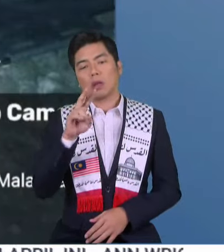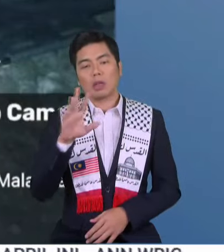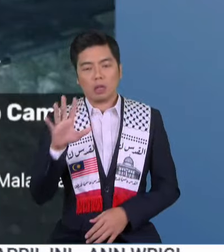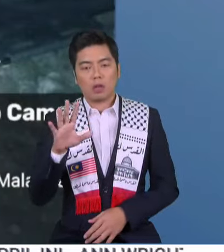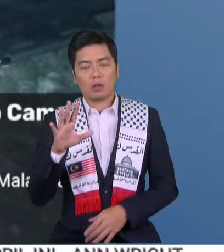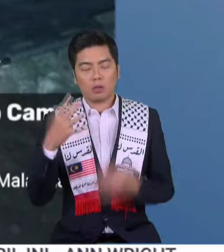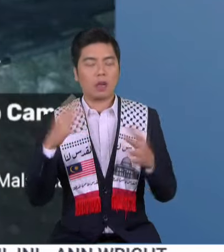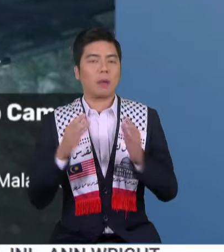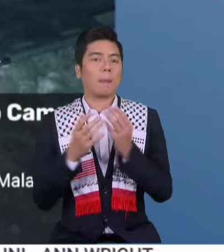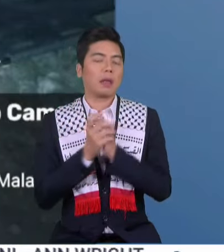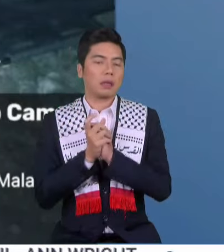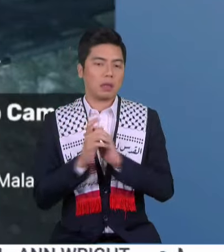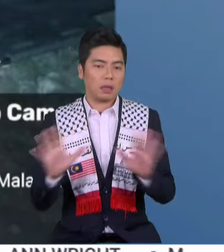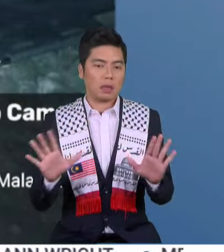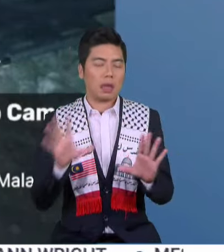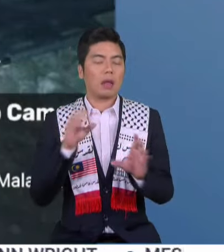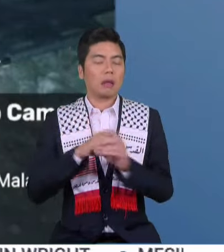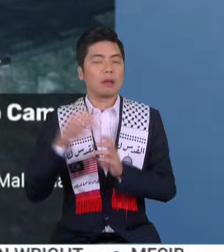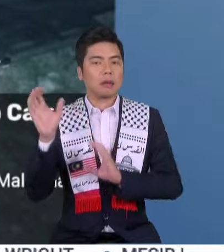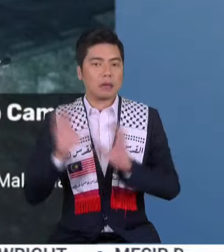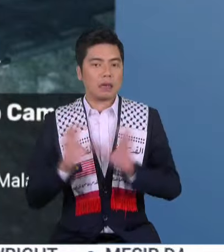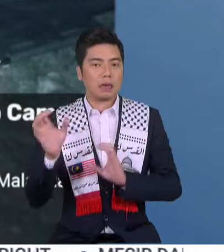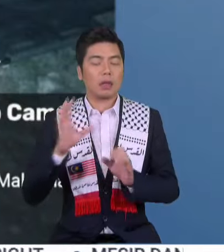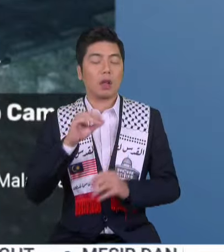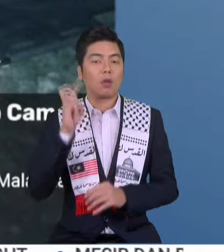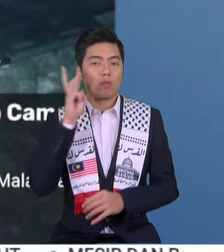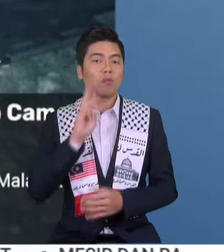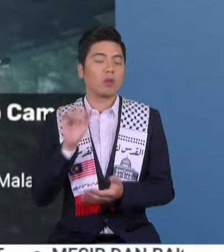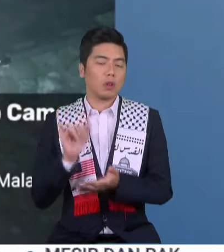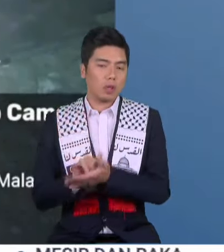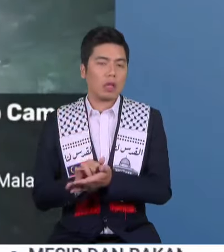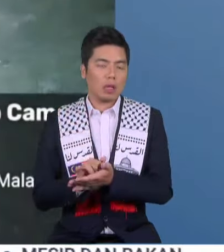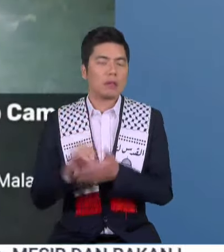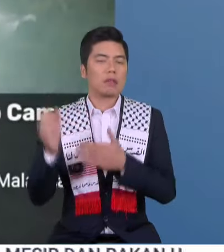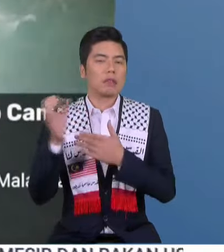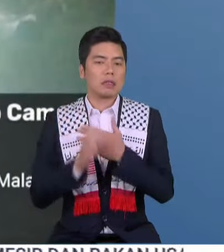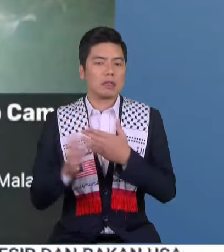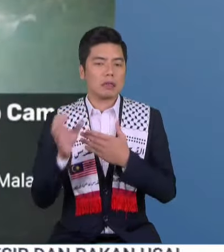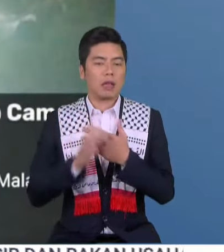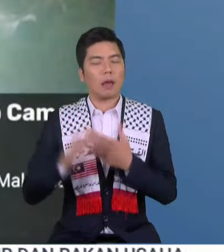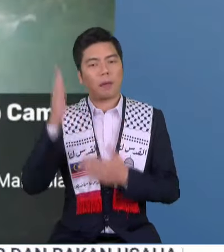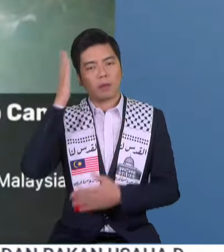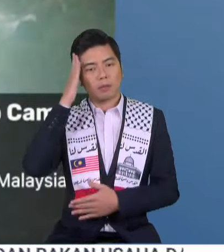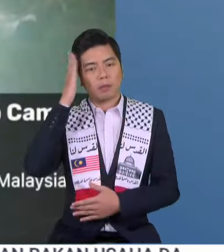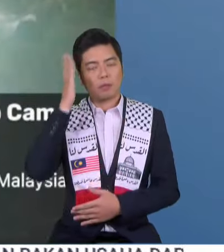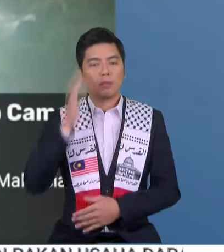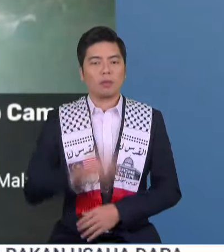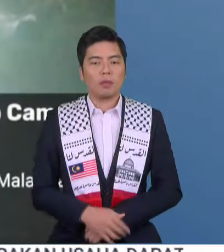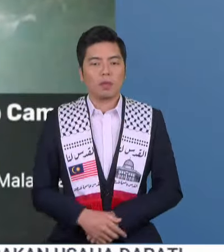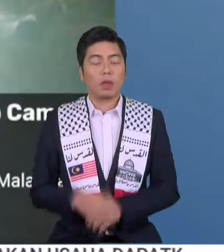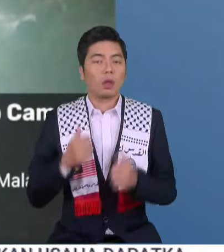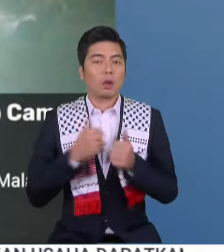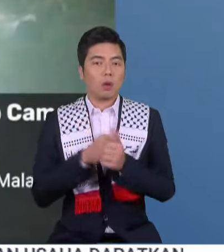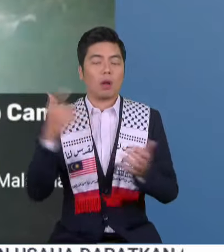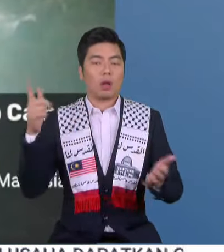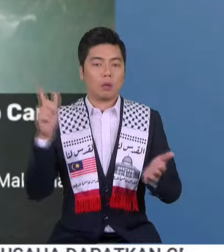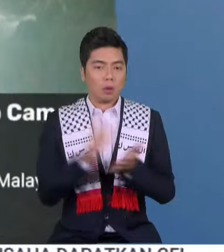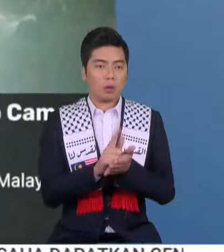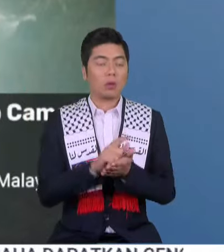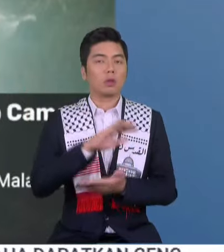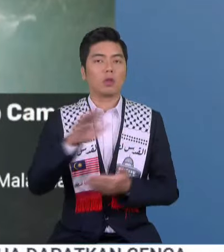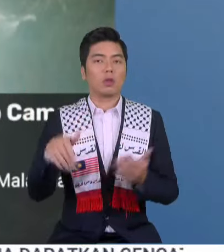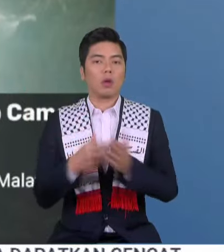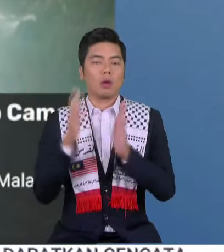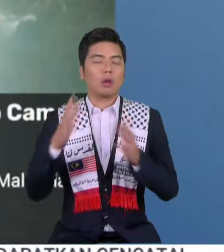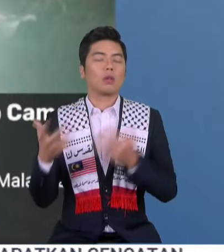tahun, berjaya keluar sendiri dari kereta itu dan wanita berkenaan mengalami kecederaan di bahagian kepala. Menurut laporan, kesemua